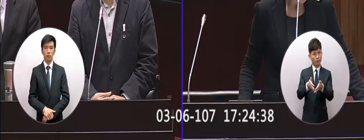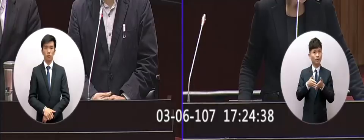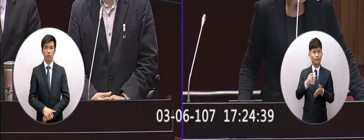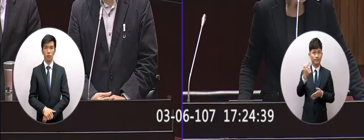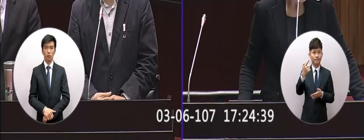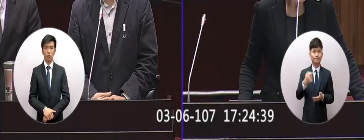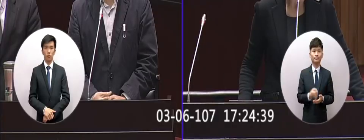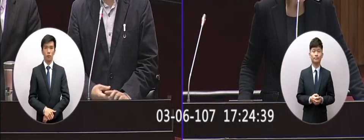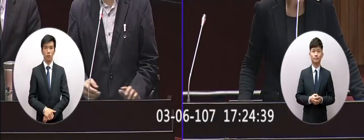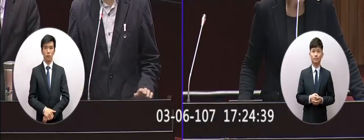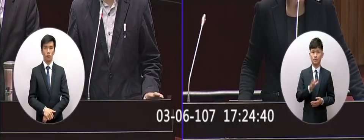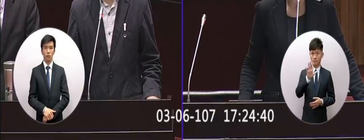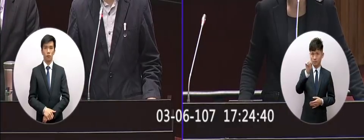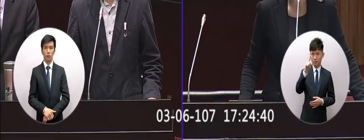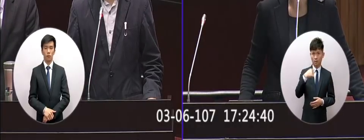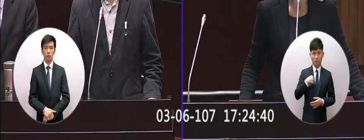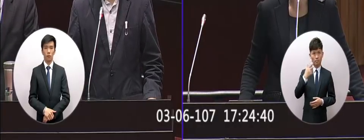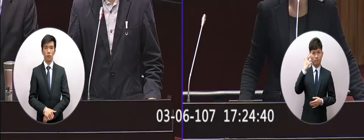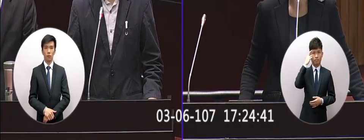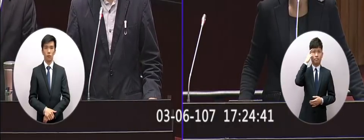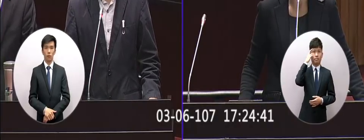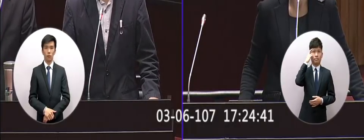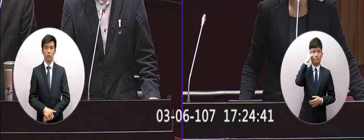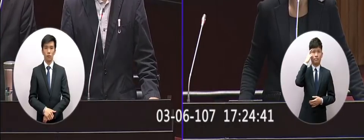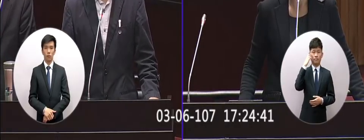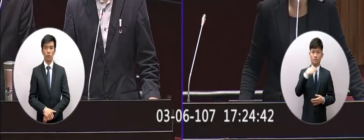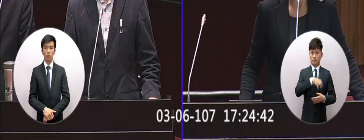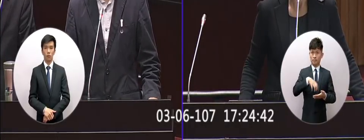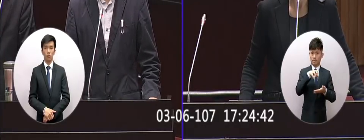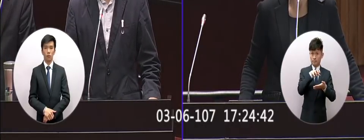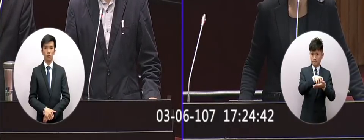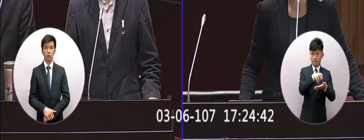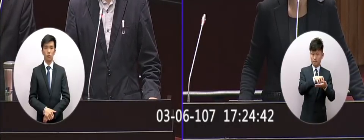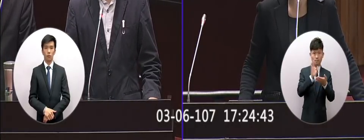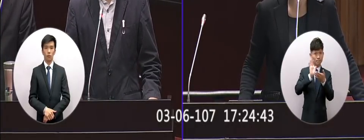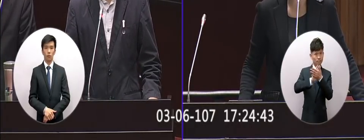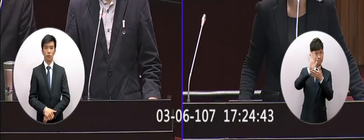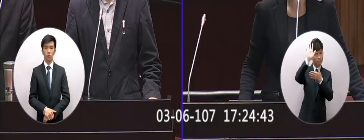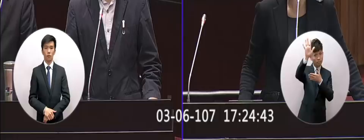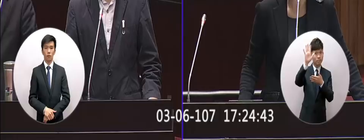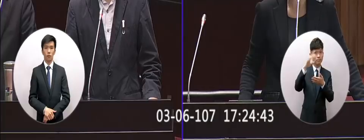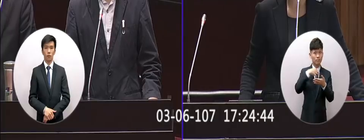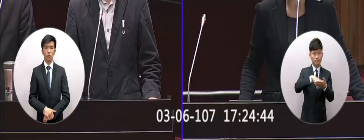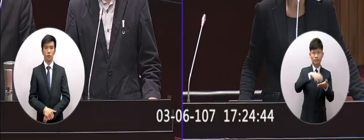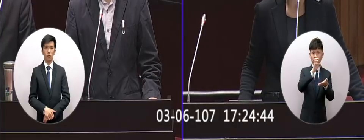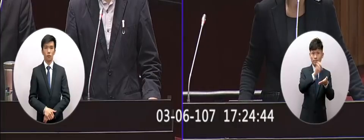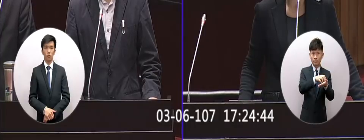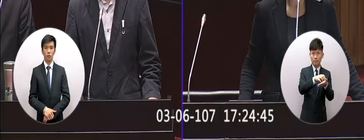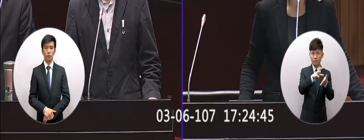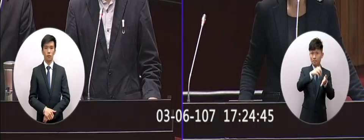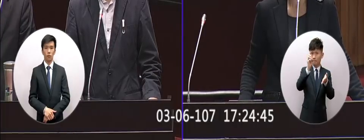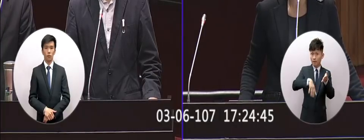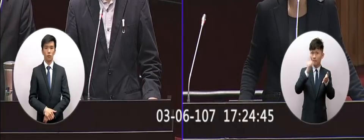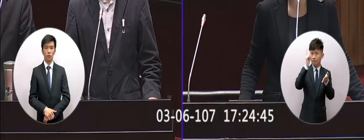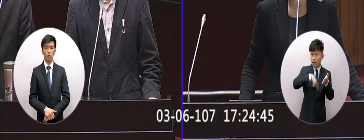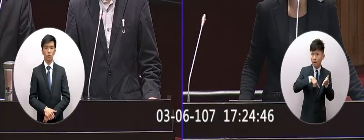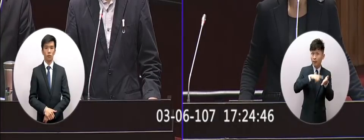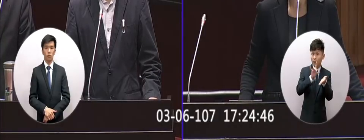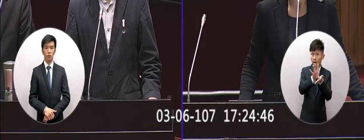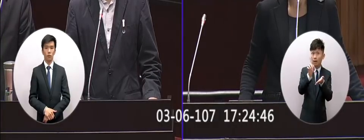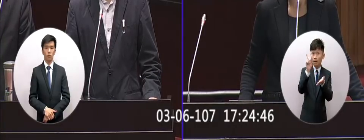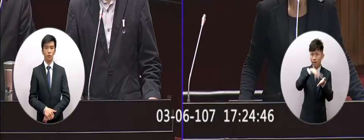要。有一点本席非常坚持，在身份证上，未来的身份证上不能被拿掉的，就